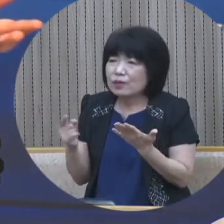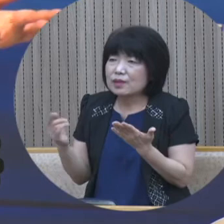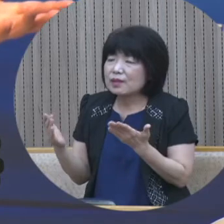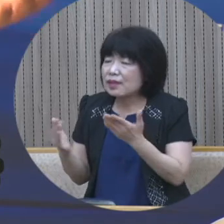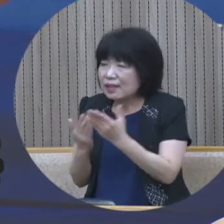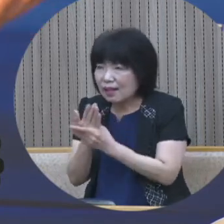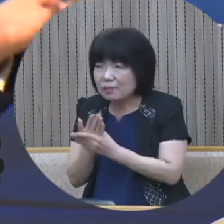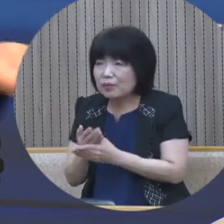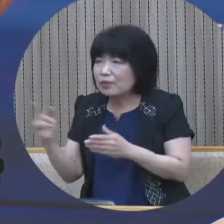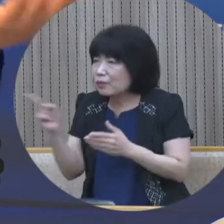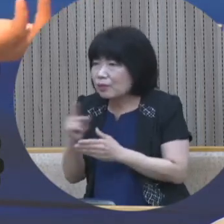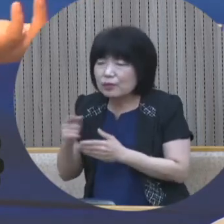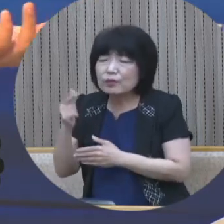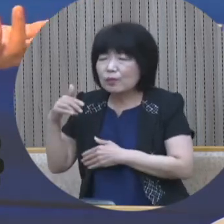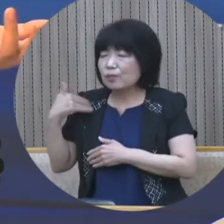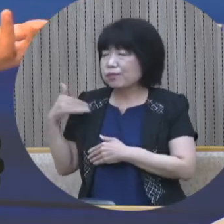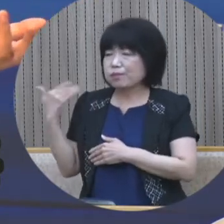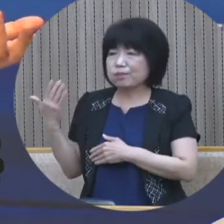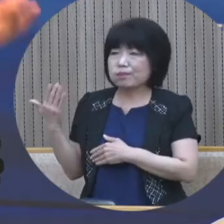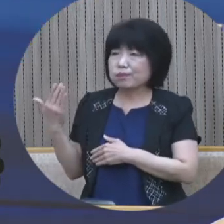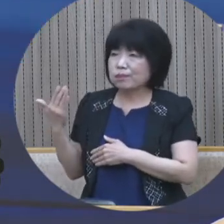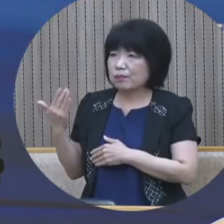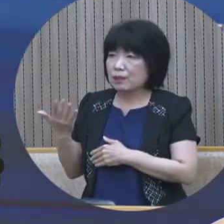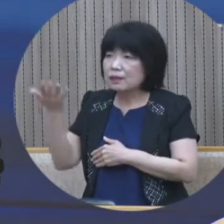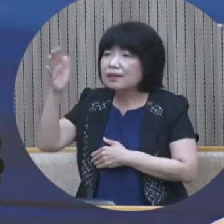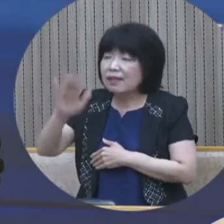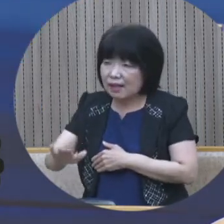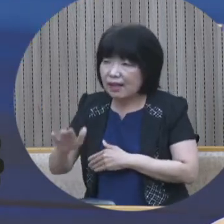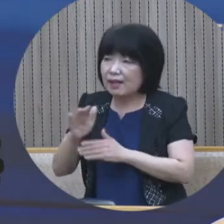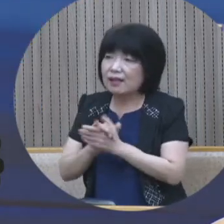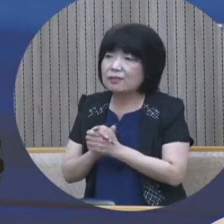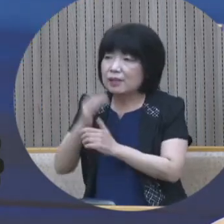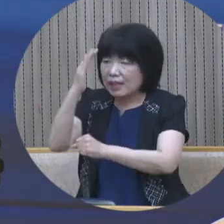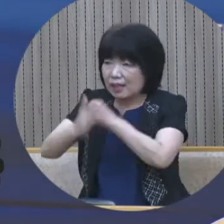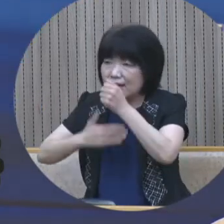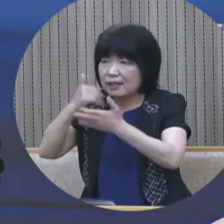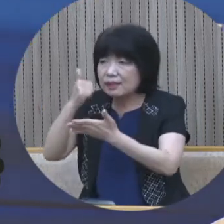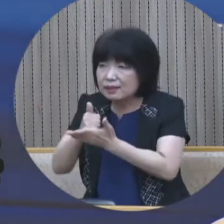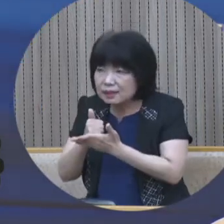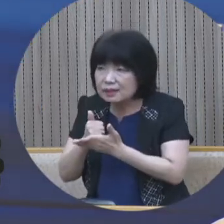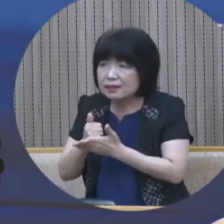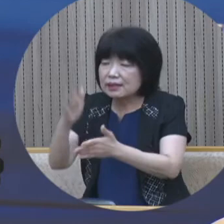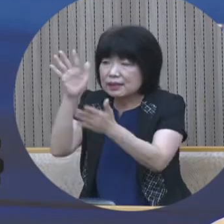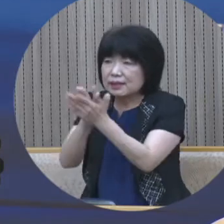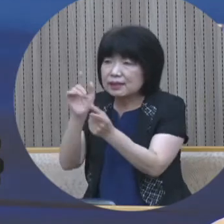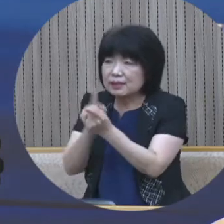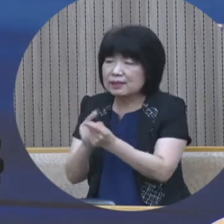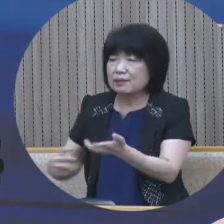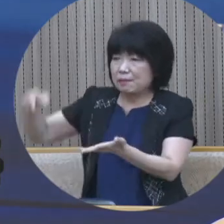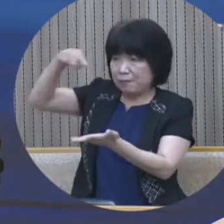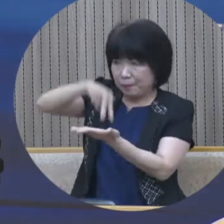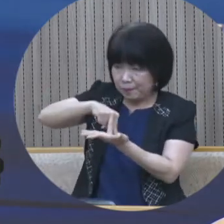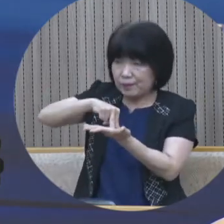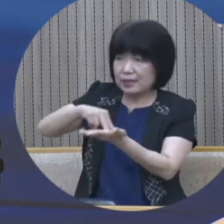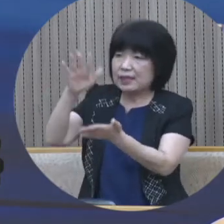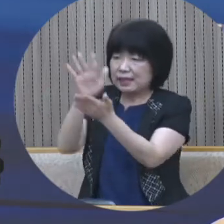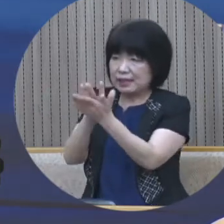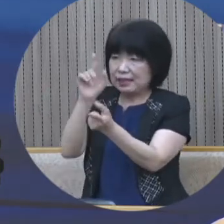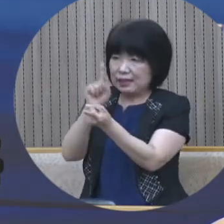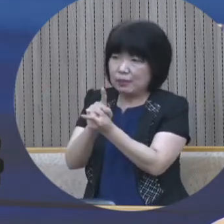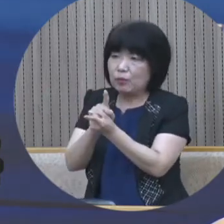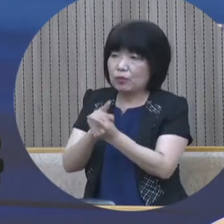일어났는지 아무것도 모르고 있어. 그렇지만 하나님께서 친히 일어나셔서